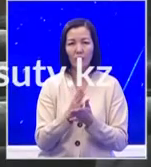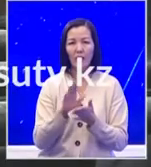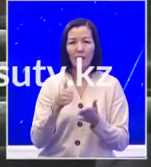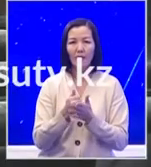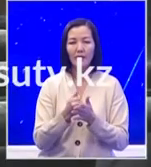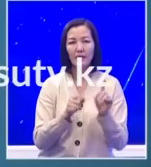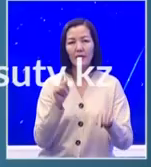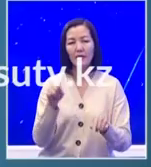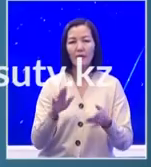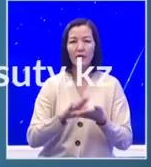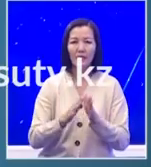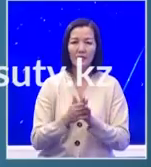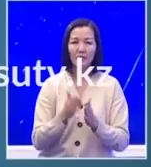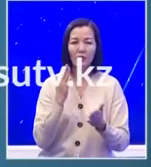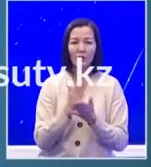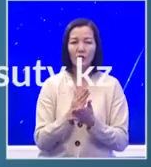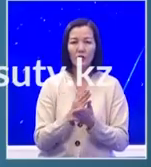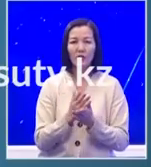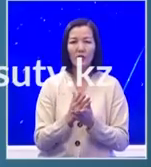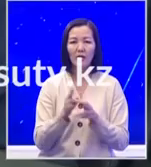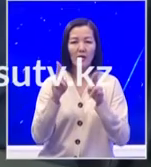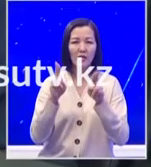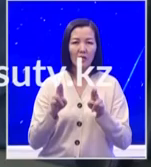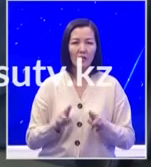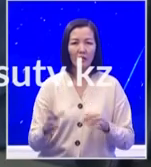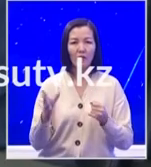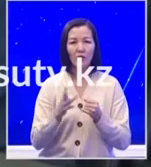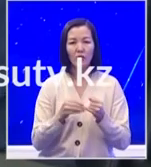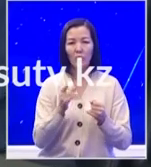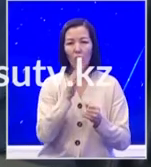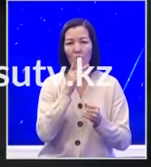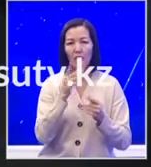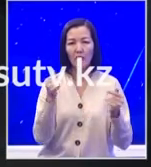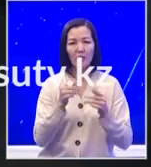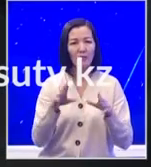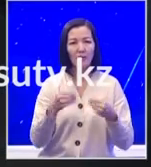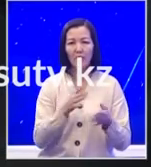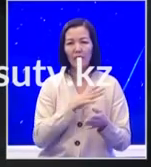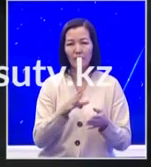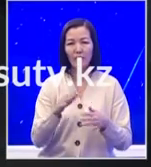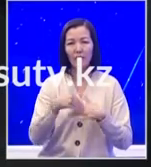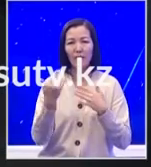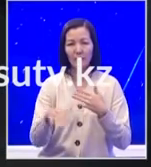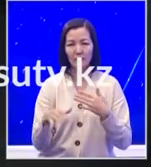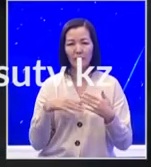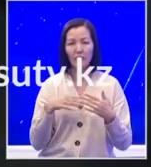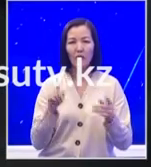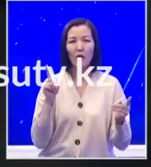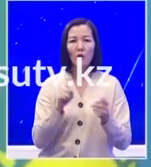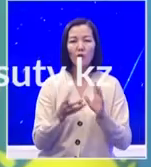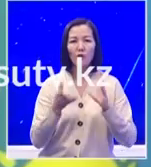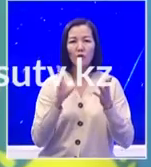басты мәселе кейбір келісімде көрсетілген шарттармен тиісті жер телімдері уақытылы берілмейтін көрінеді. Басқосу қорытындысы бойынша